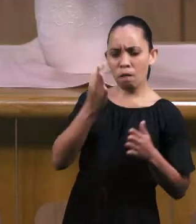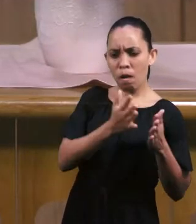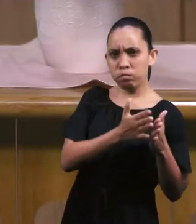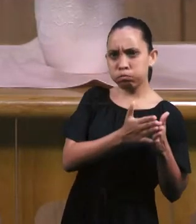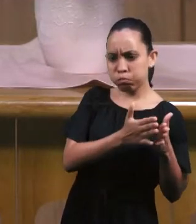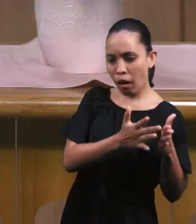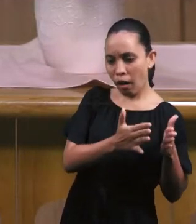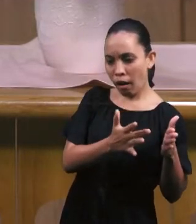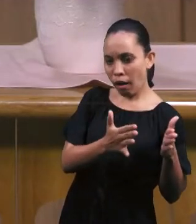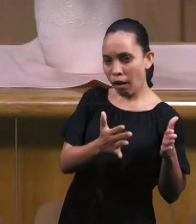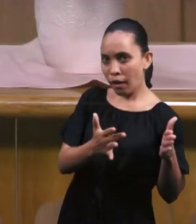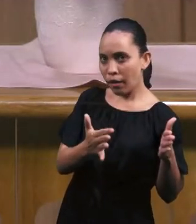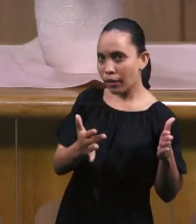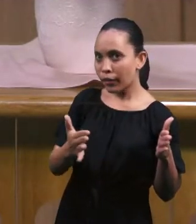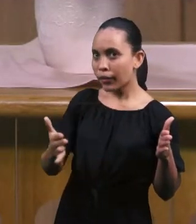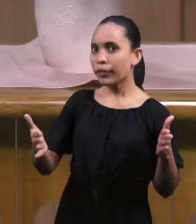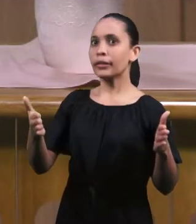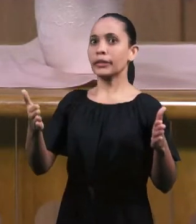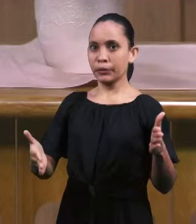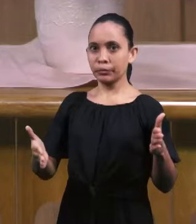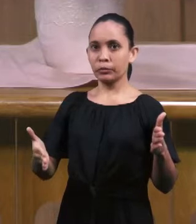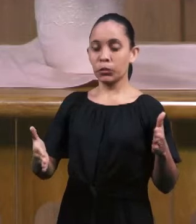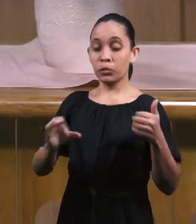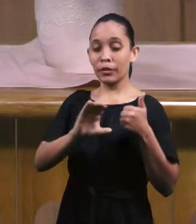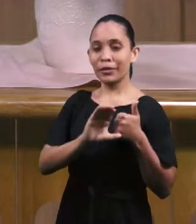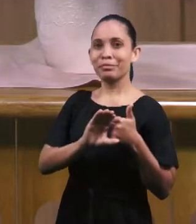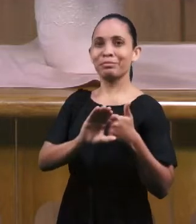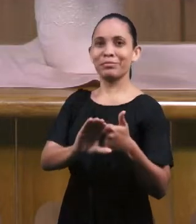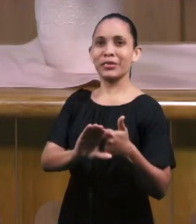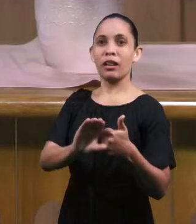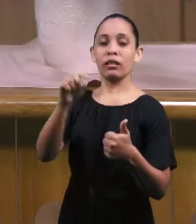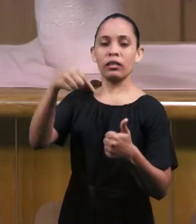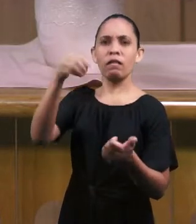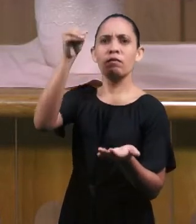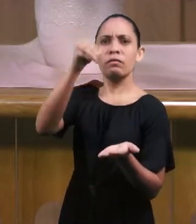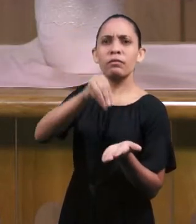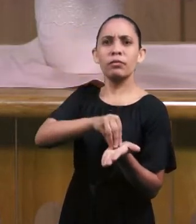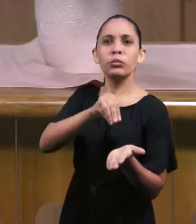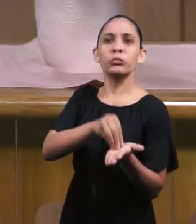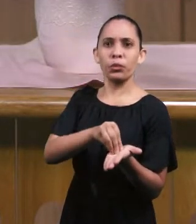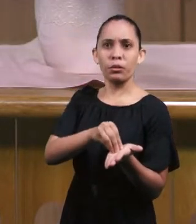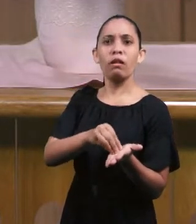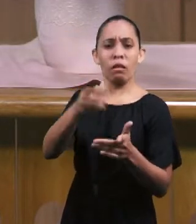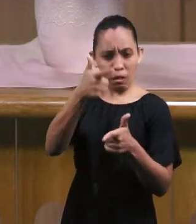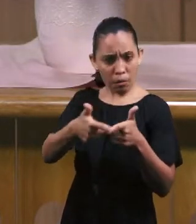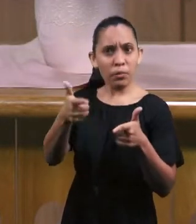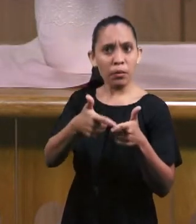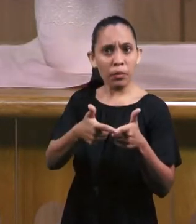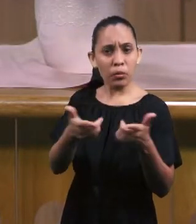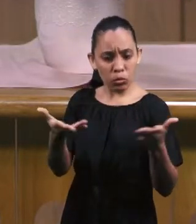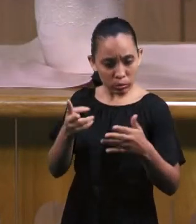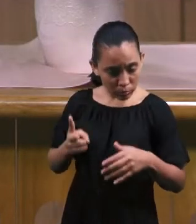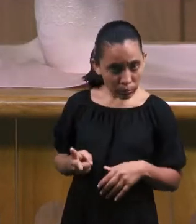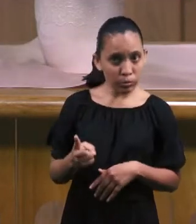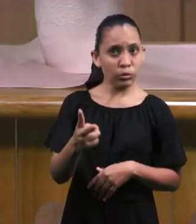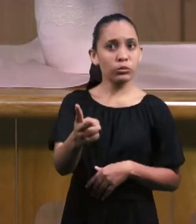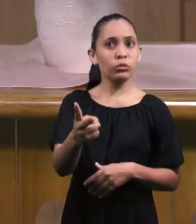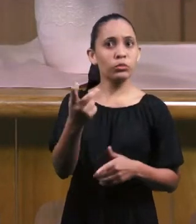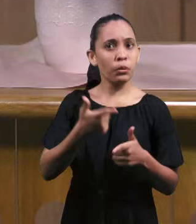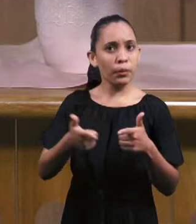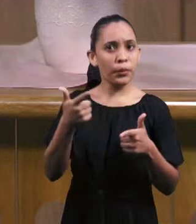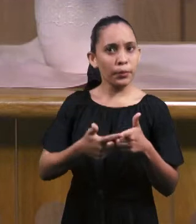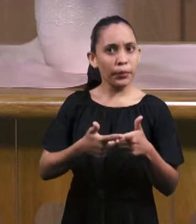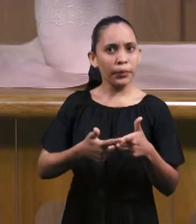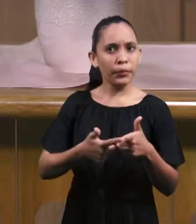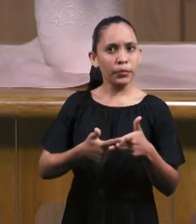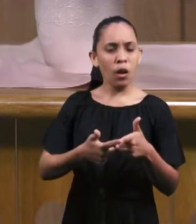à ce que l'Église, que le christianisme n'a pas donné. Ça, c'était le problème. Il continue à être le problème. Quand le chrétien